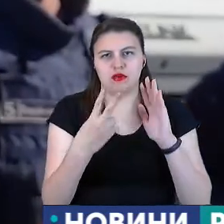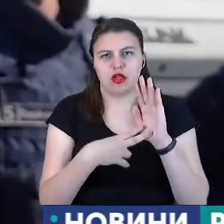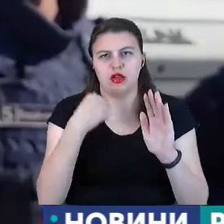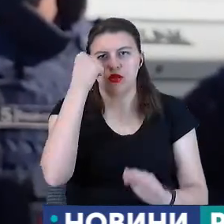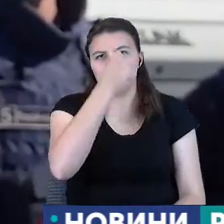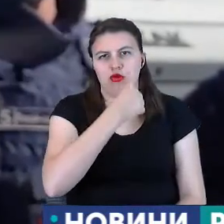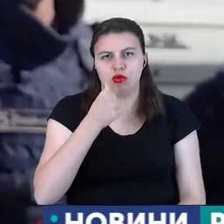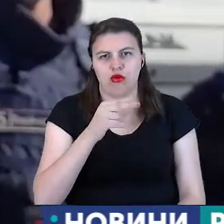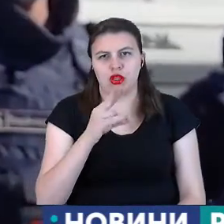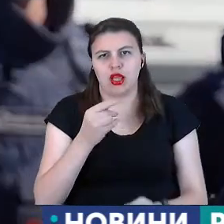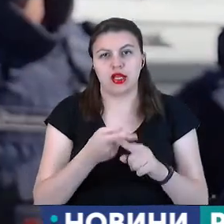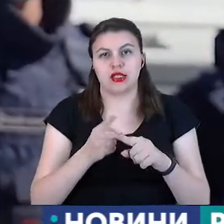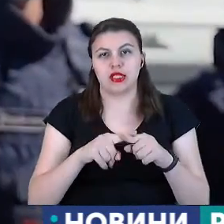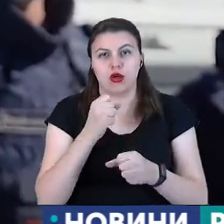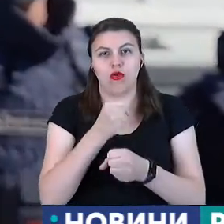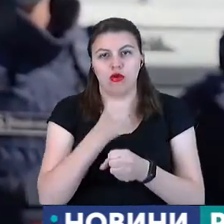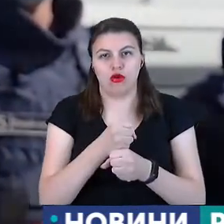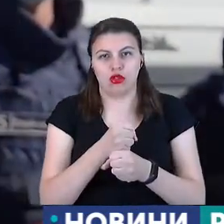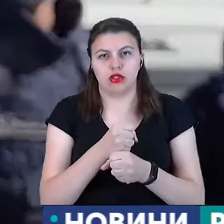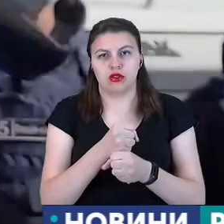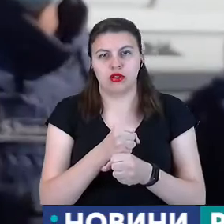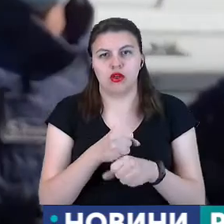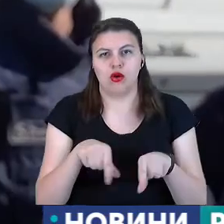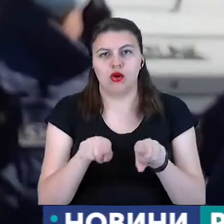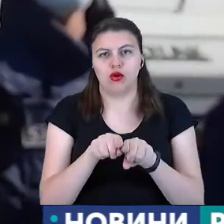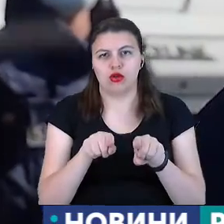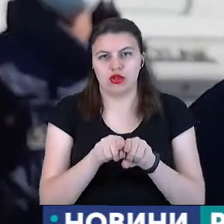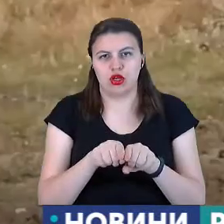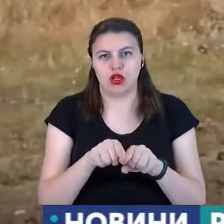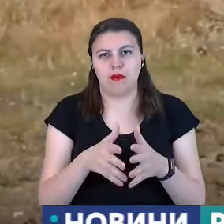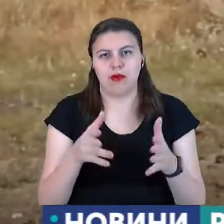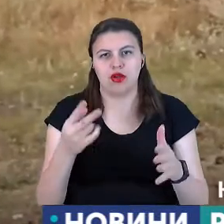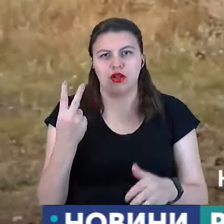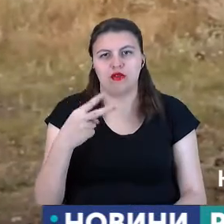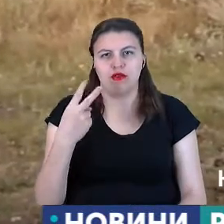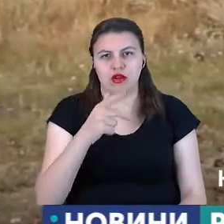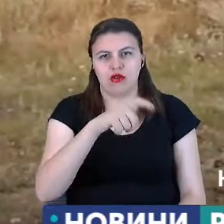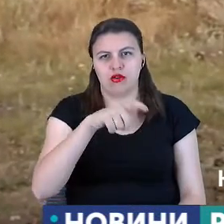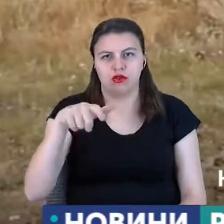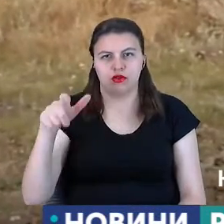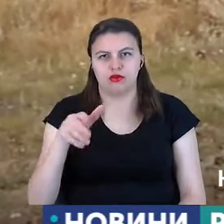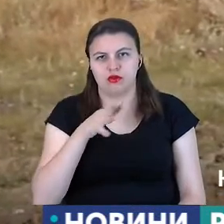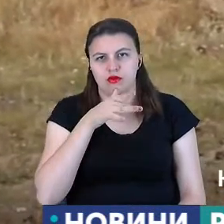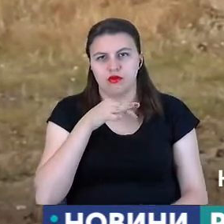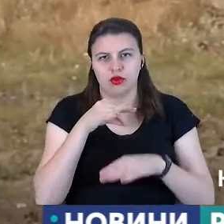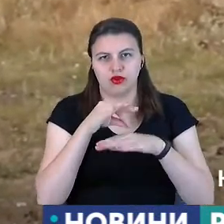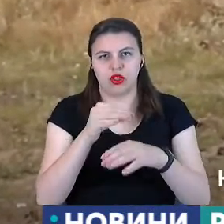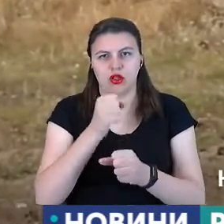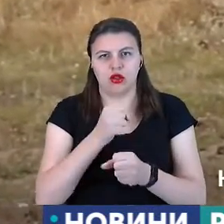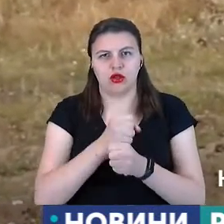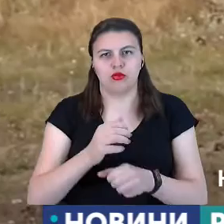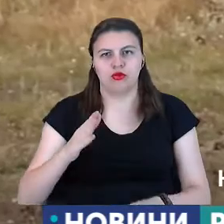цих роботах одночасно працювало більш ніж 20 оперативників. Під час проведення робіт було